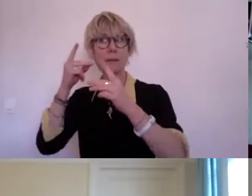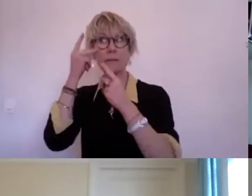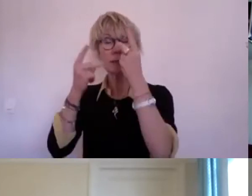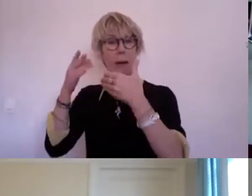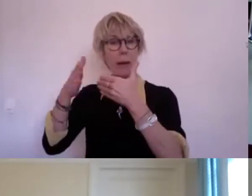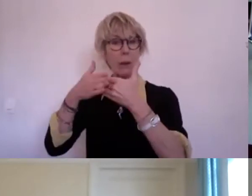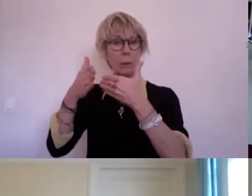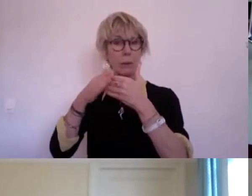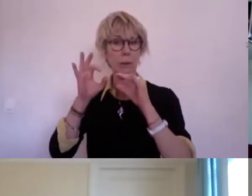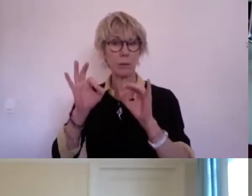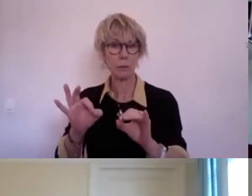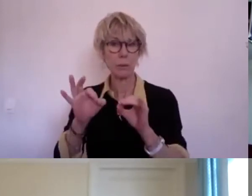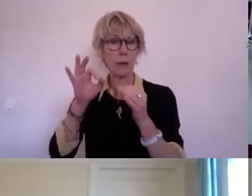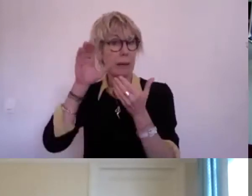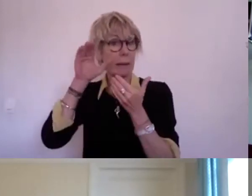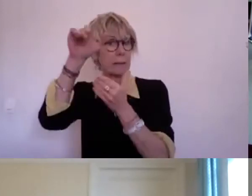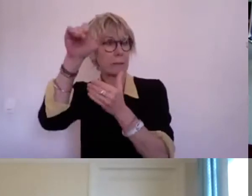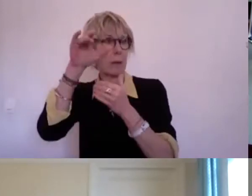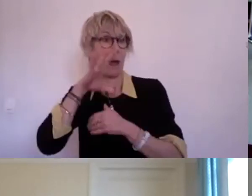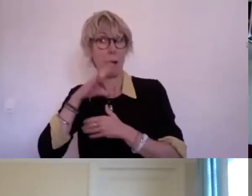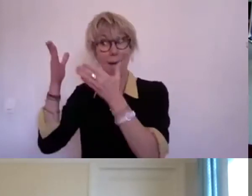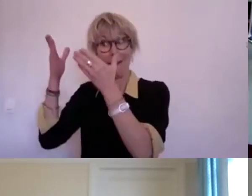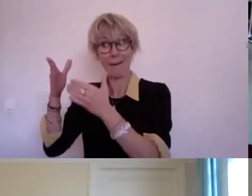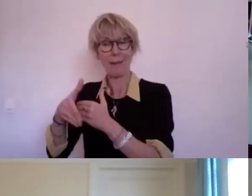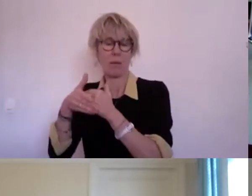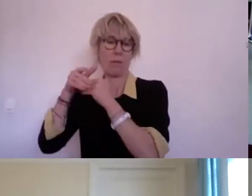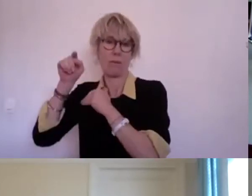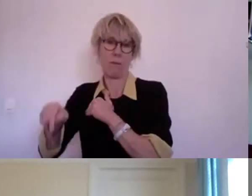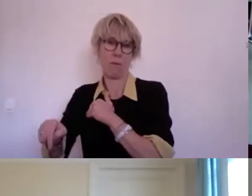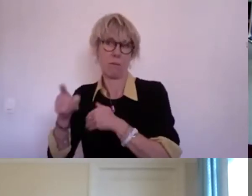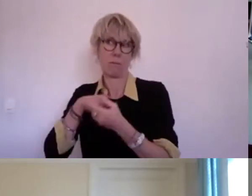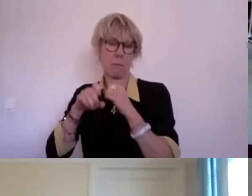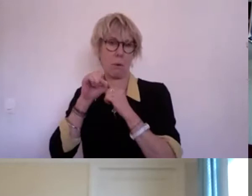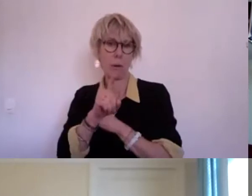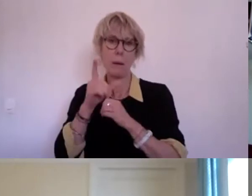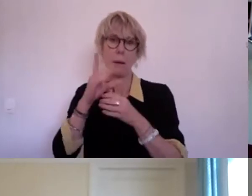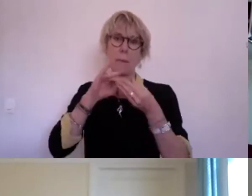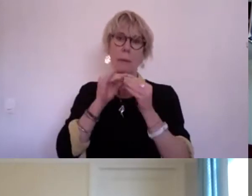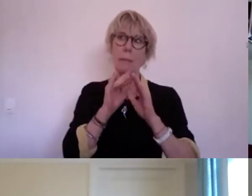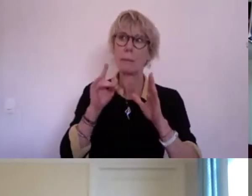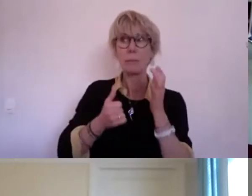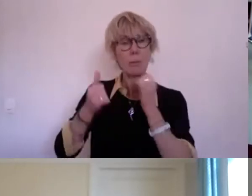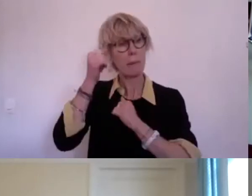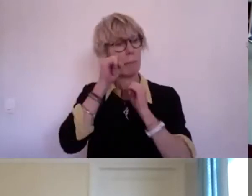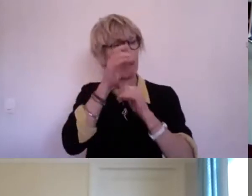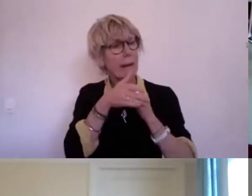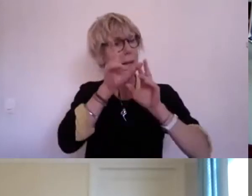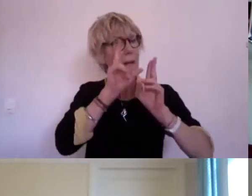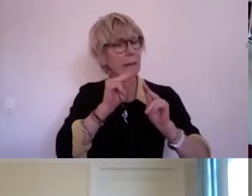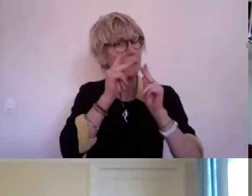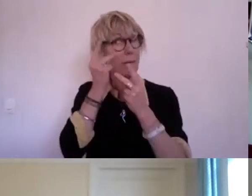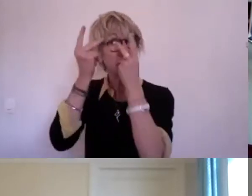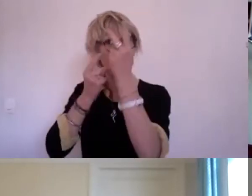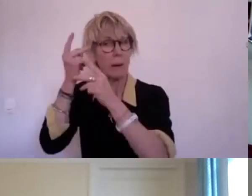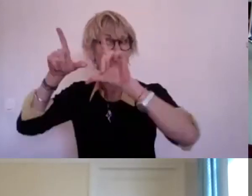que en espérant qu'il y ait un aidant, effectivement, à côté, qui puisse audio-décrire cette œuvre en tant que telle, visuellement.